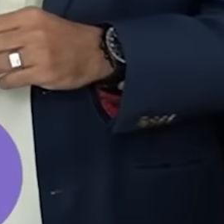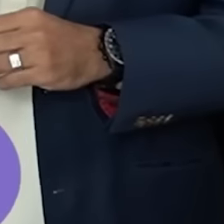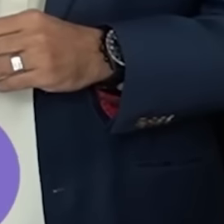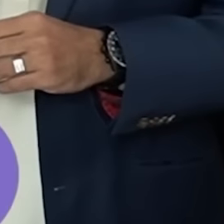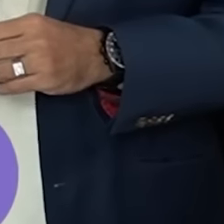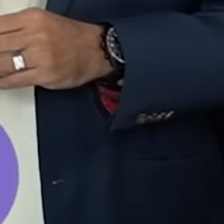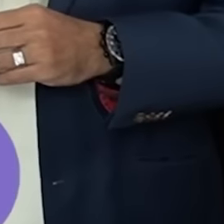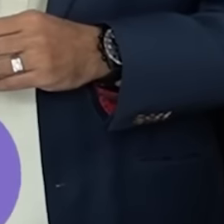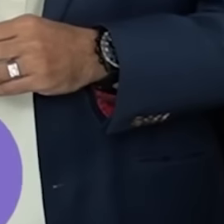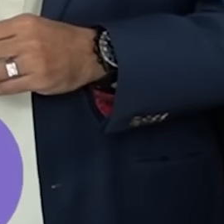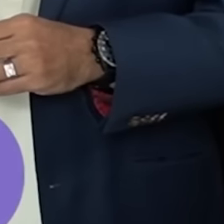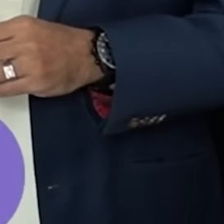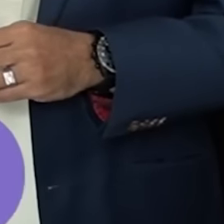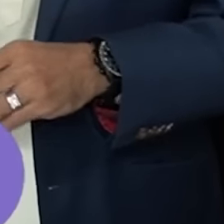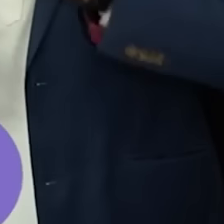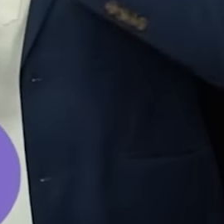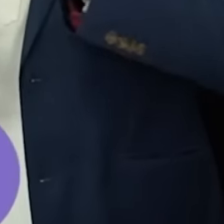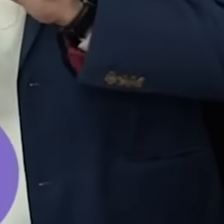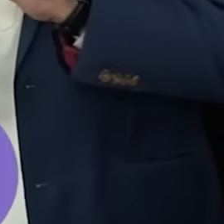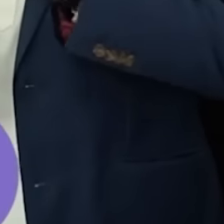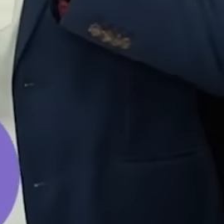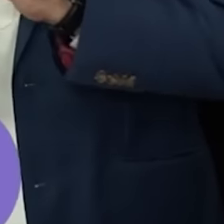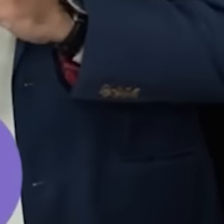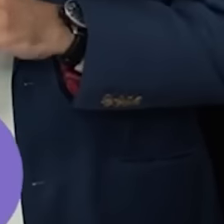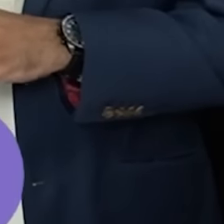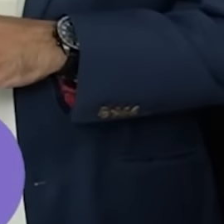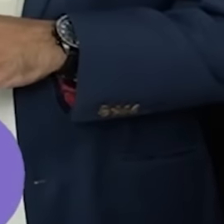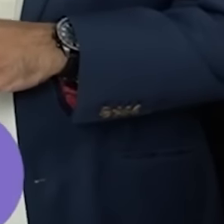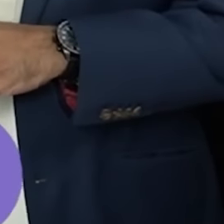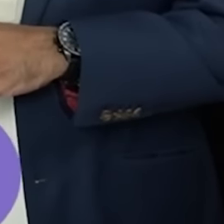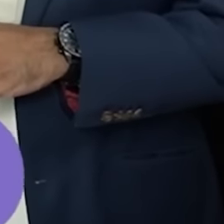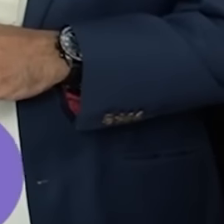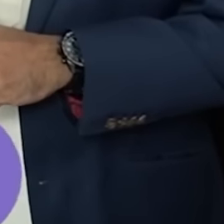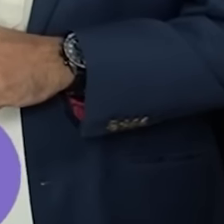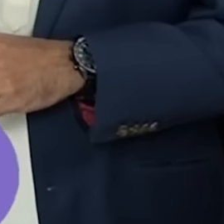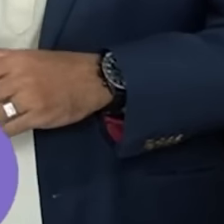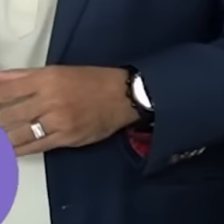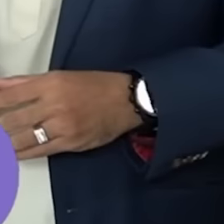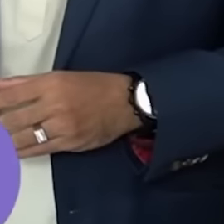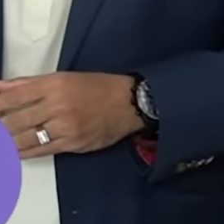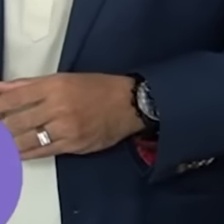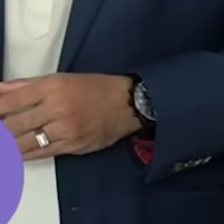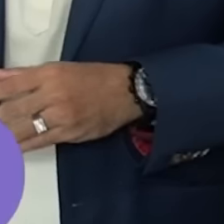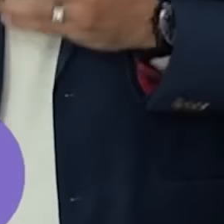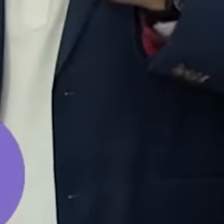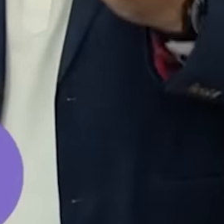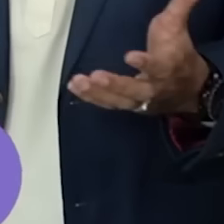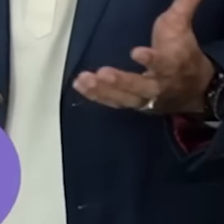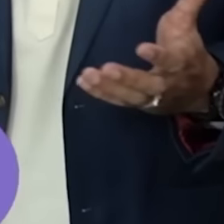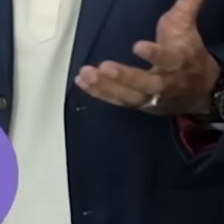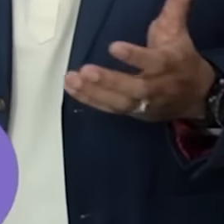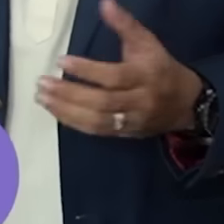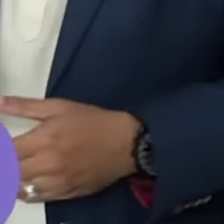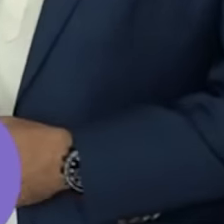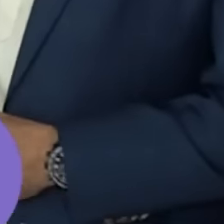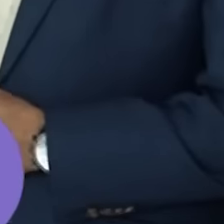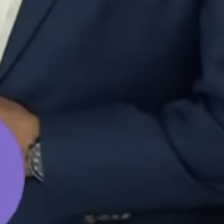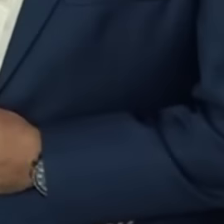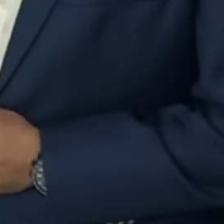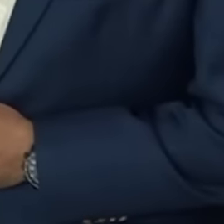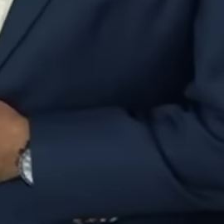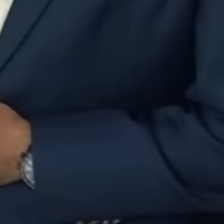TV9 dan saluran Astro 149. Quran solat infak.